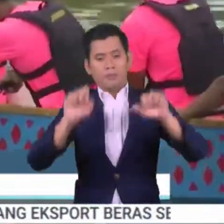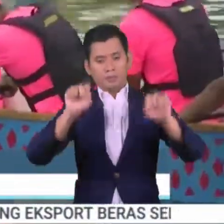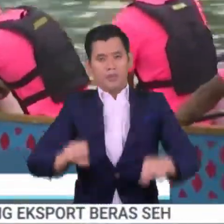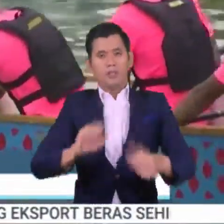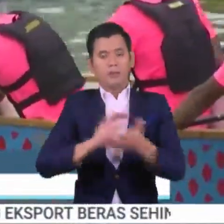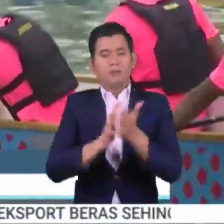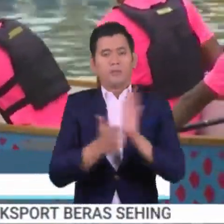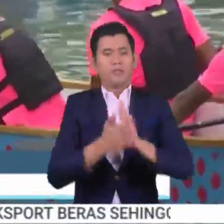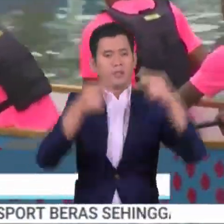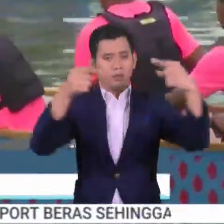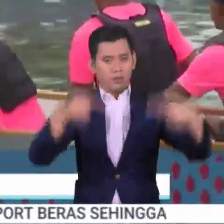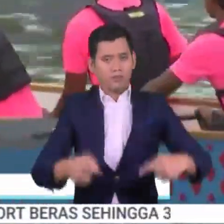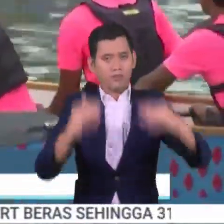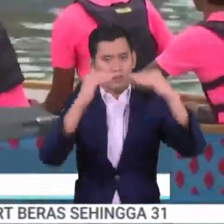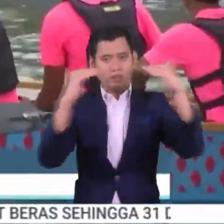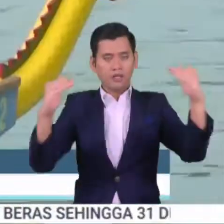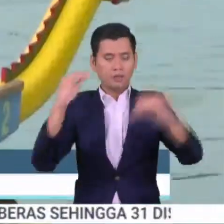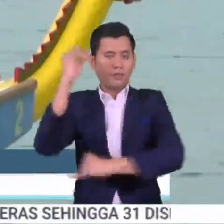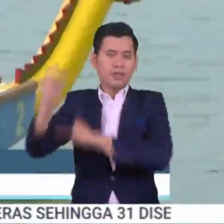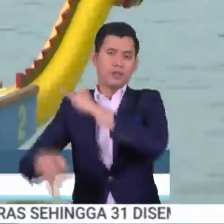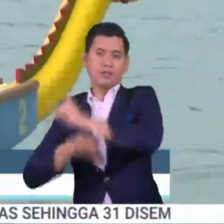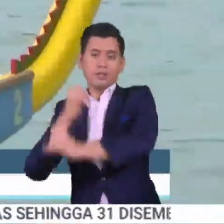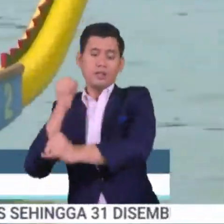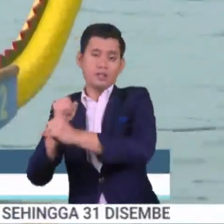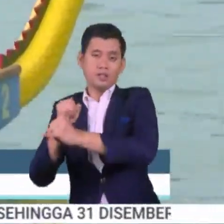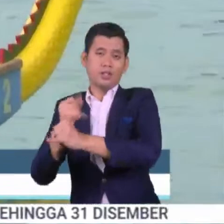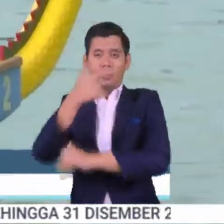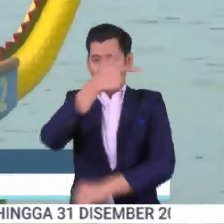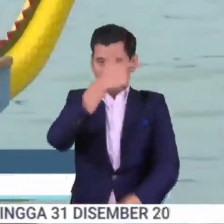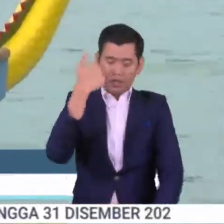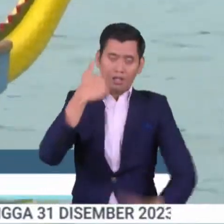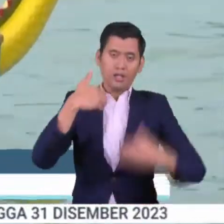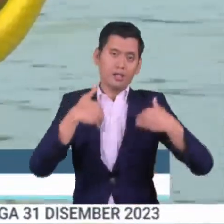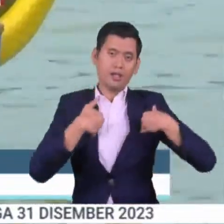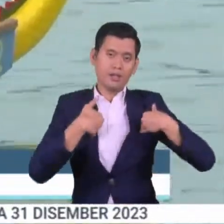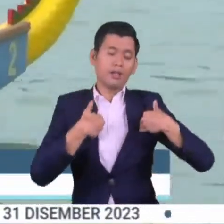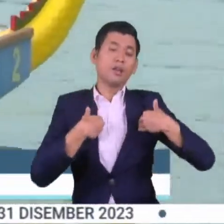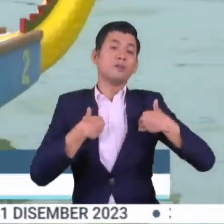menjadi satu pertandingan bertaraf antarabangsa. Sebab